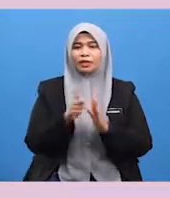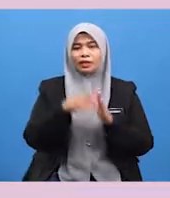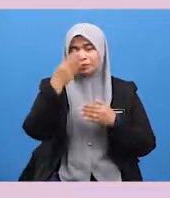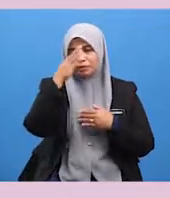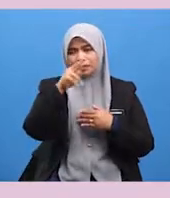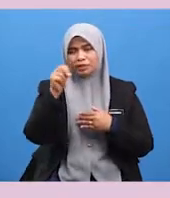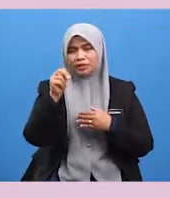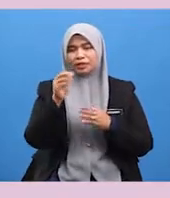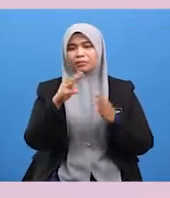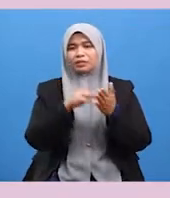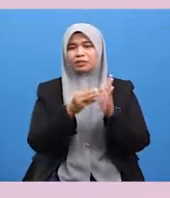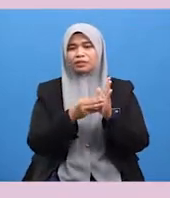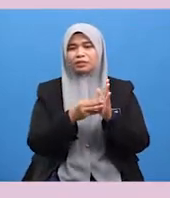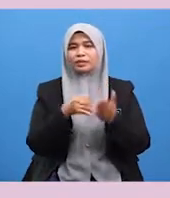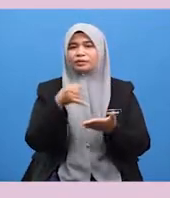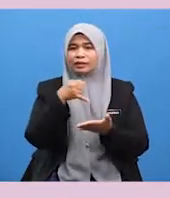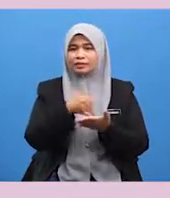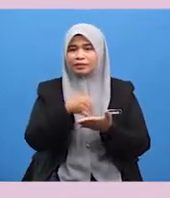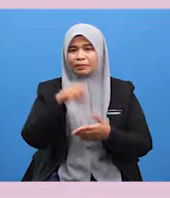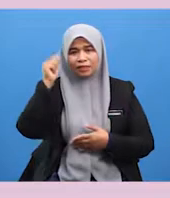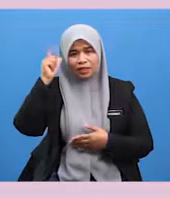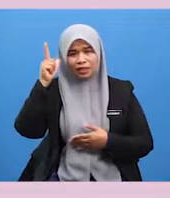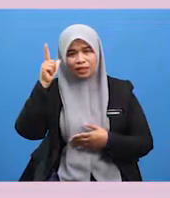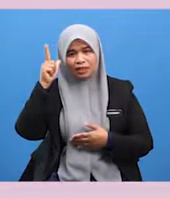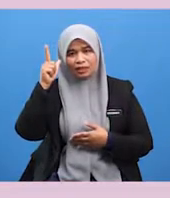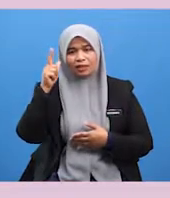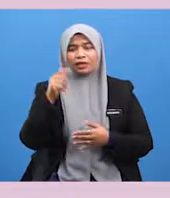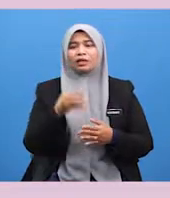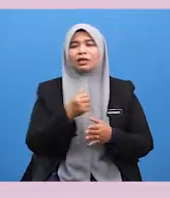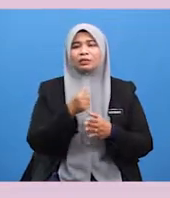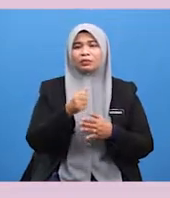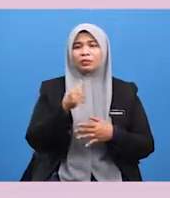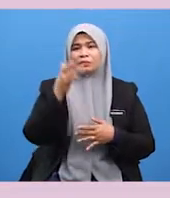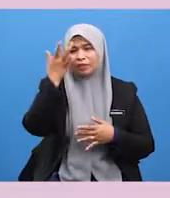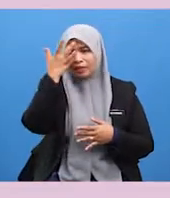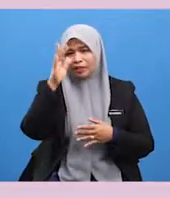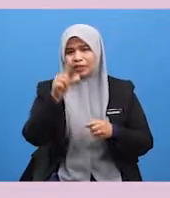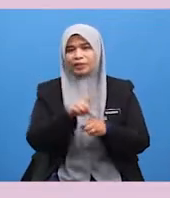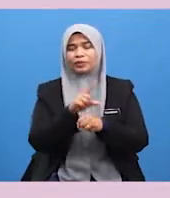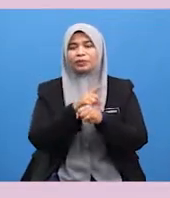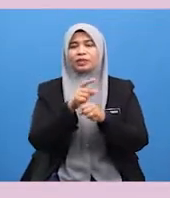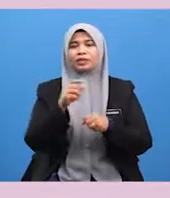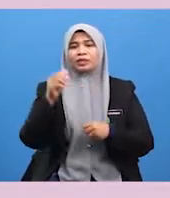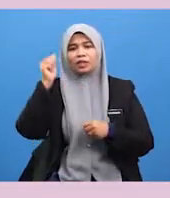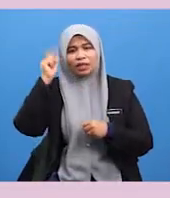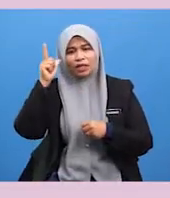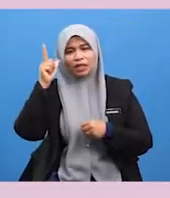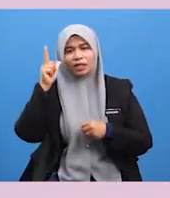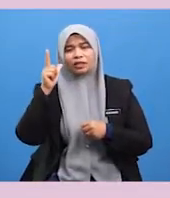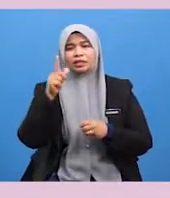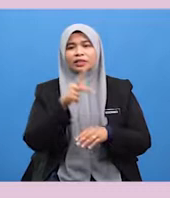Kebijaksanaan bermaksud tajam akal dan kepandaian menggunakan akal budi ketika bertindak sama